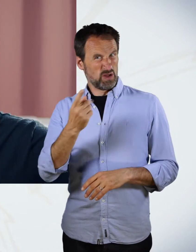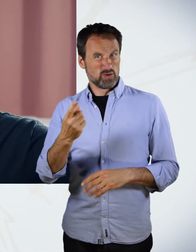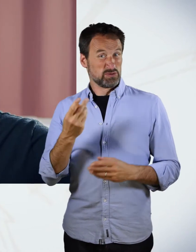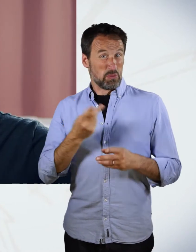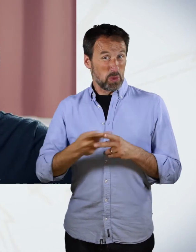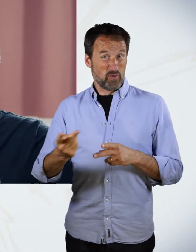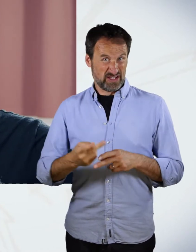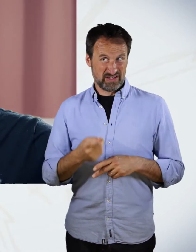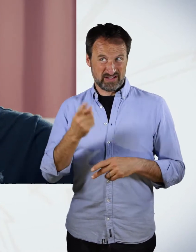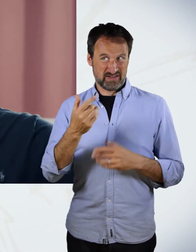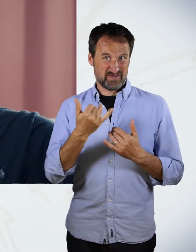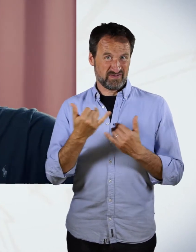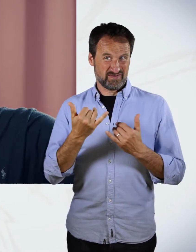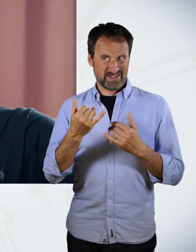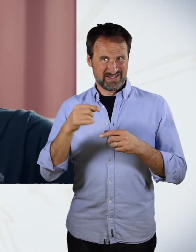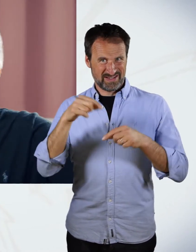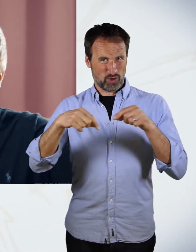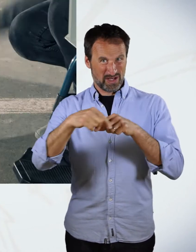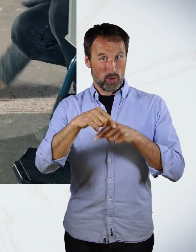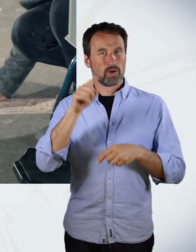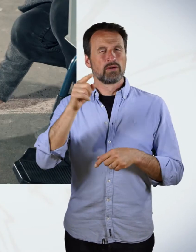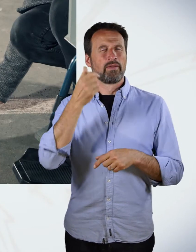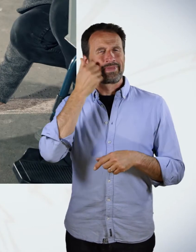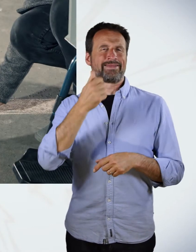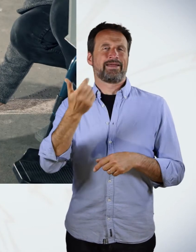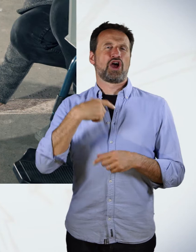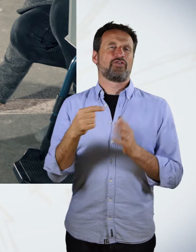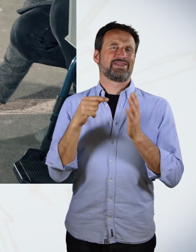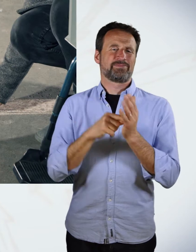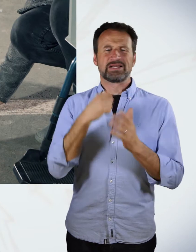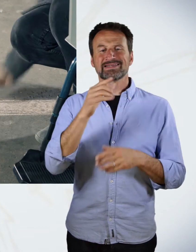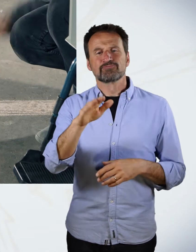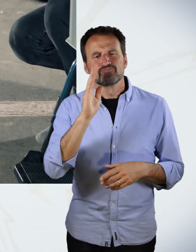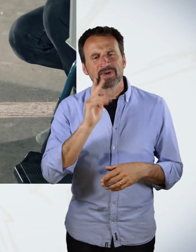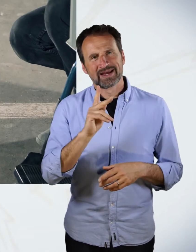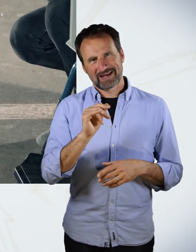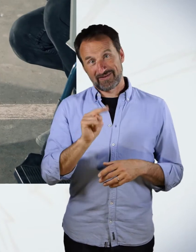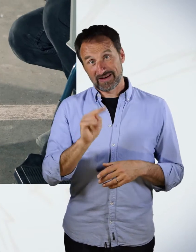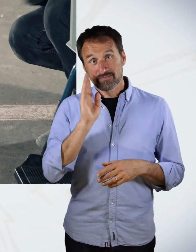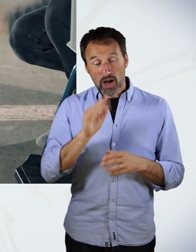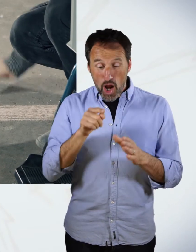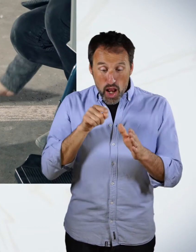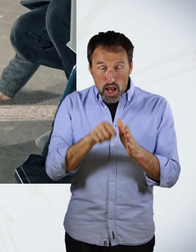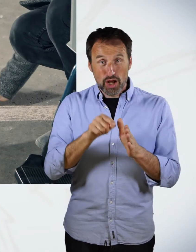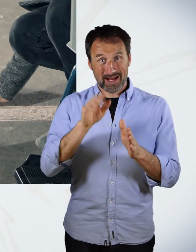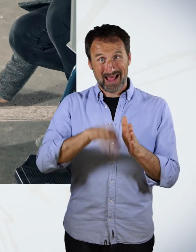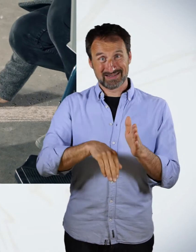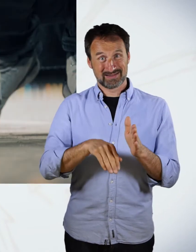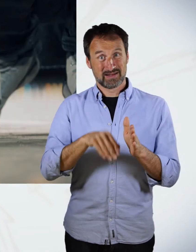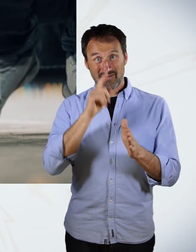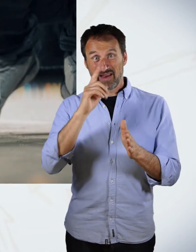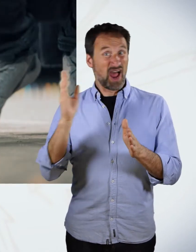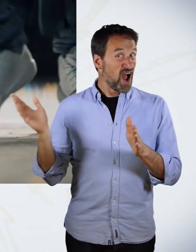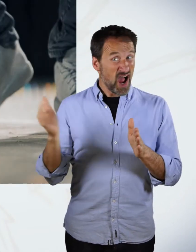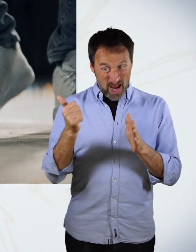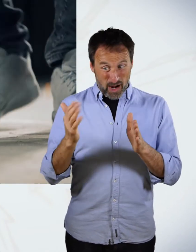angeht. Und er hat mir ein paar Profi-Tipps gegeben zwischendurch. Das fand ich ganz nett. Wie zum Beispiel, Kevin, lass Lücken dazwischen. Denn wenn einmal alles umfällt, dann musst du jedes